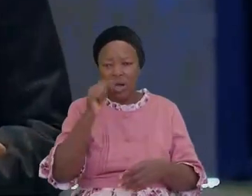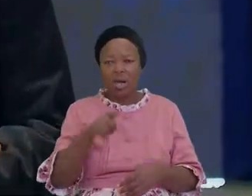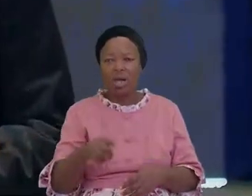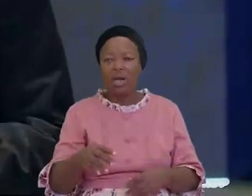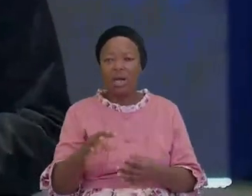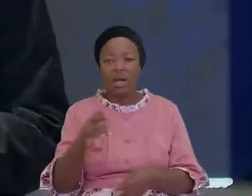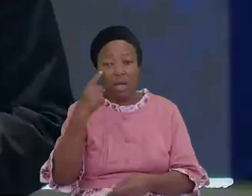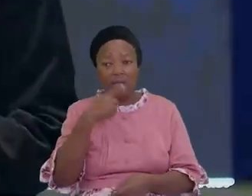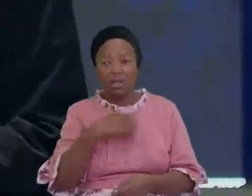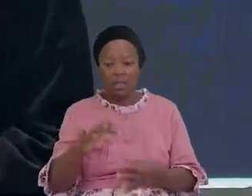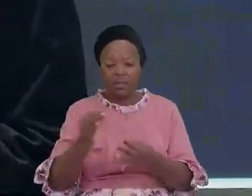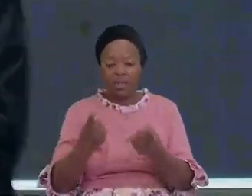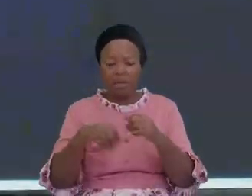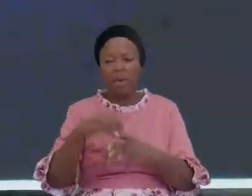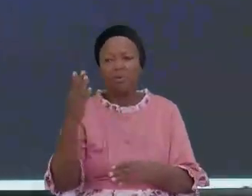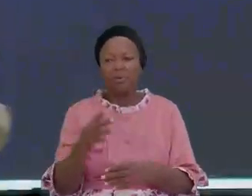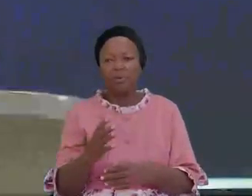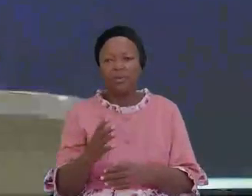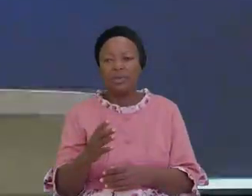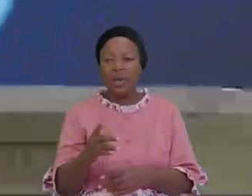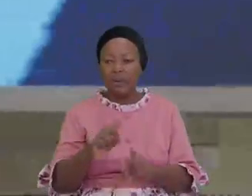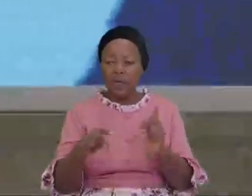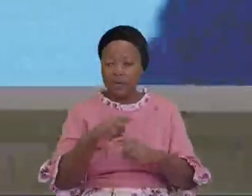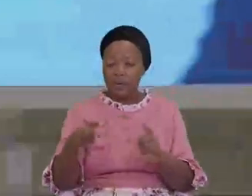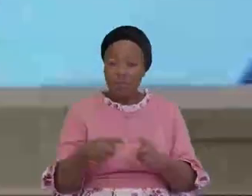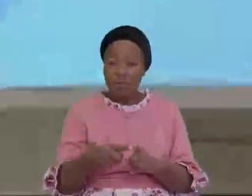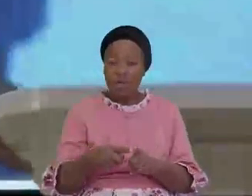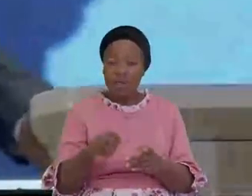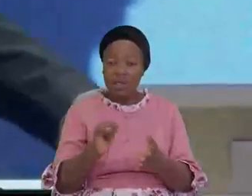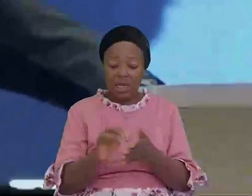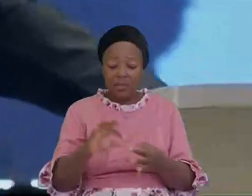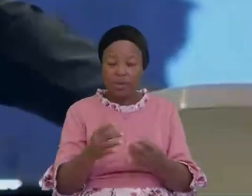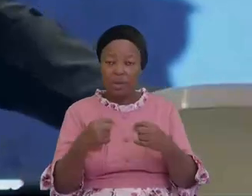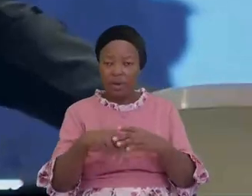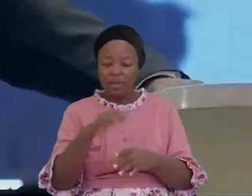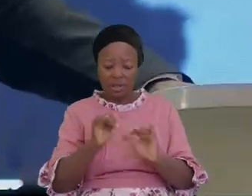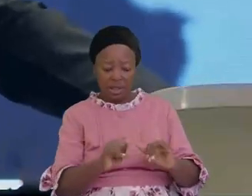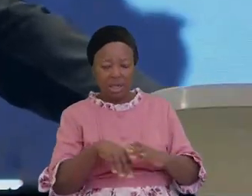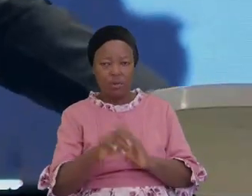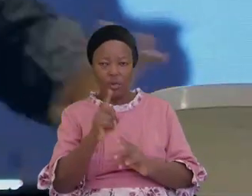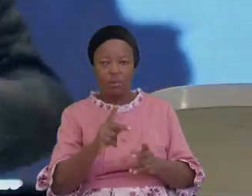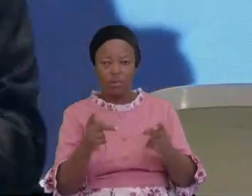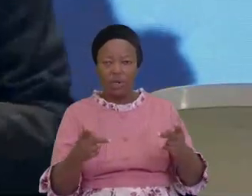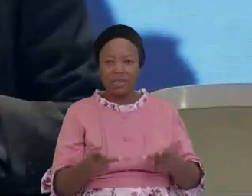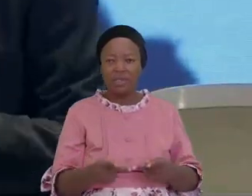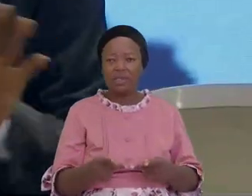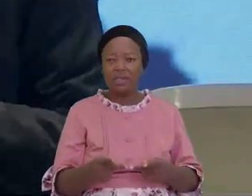Et le Seigneur ouvrait ses yeux, elle a vu l'esprit qui sortait. Mais quand il est sorti, il est resté dans un coin.